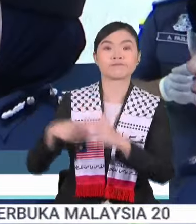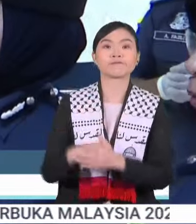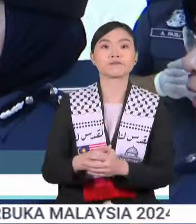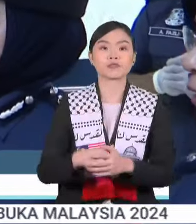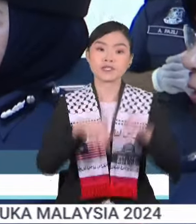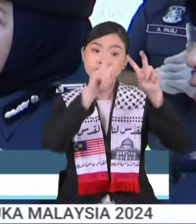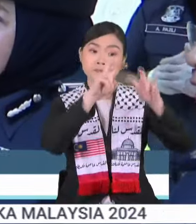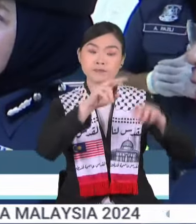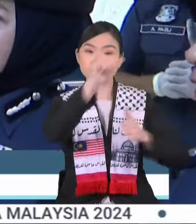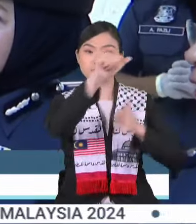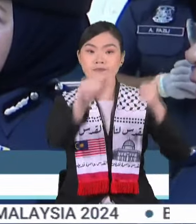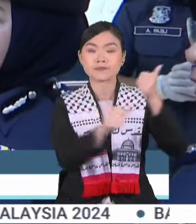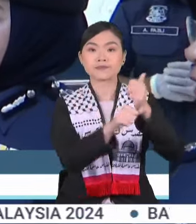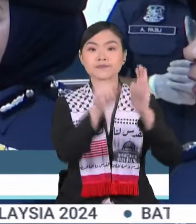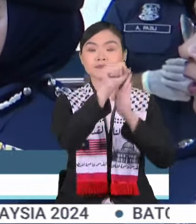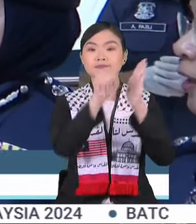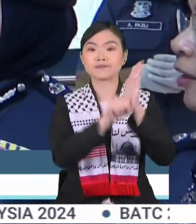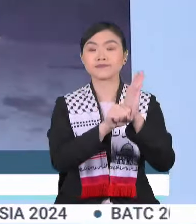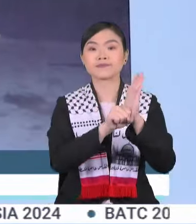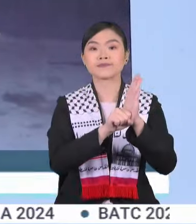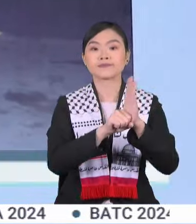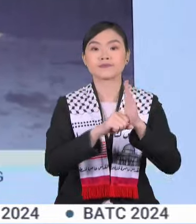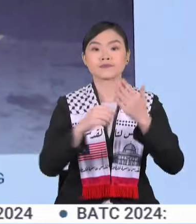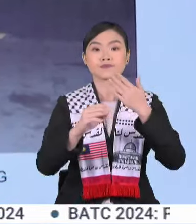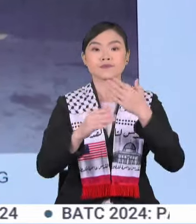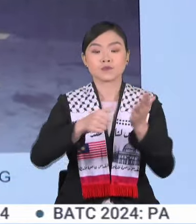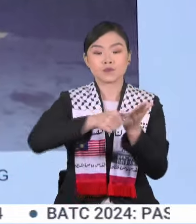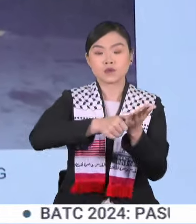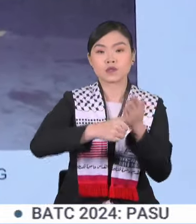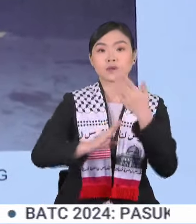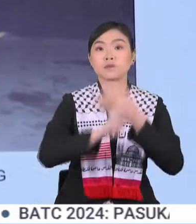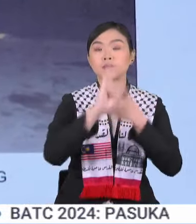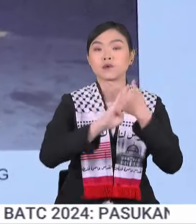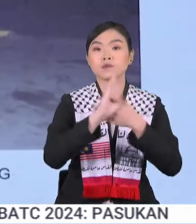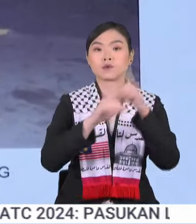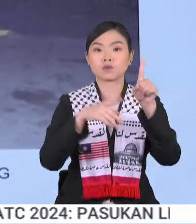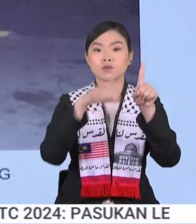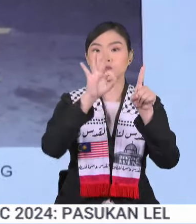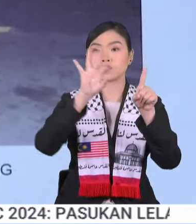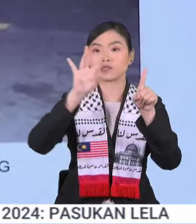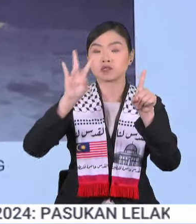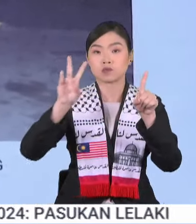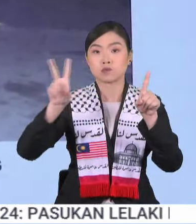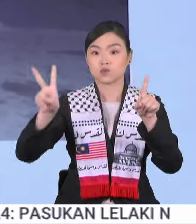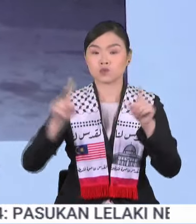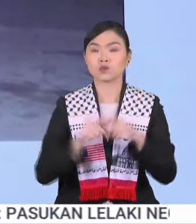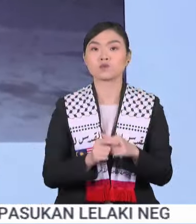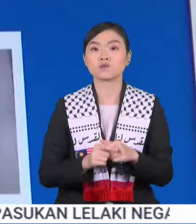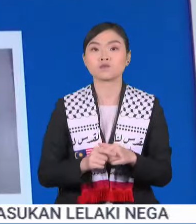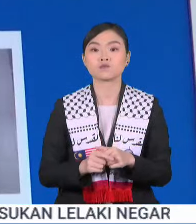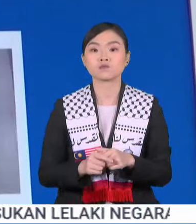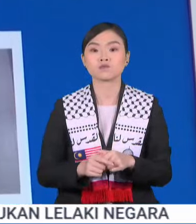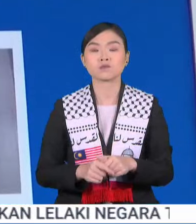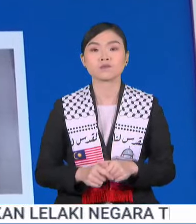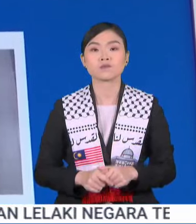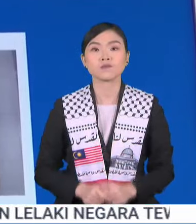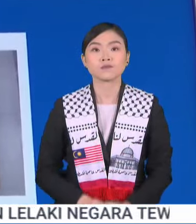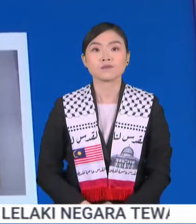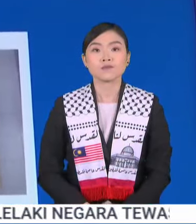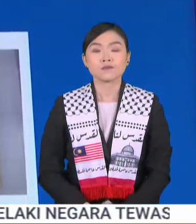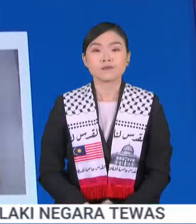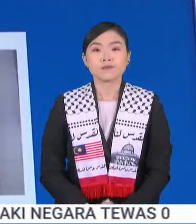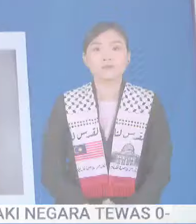untukanan 39b akta dadah berbahaya 1952 iaitu kesalahan menyimpan dan mengedar dadah yang